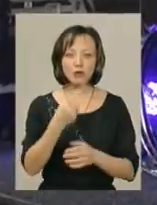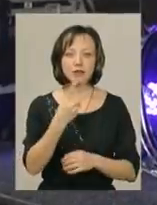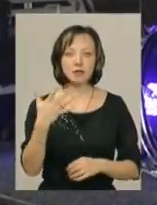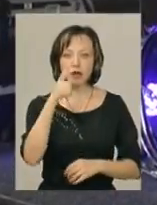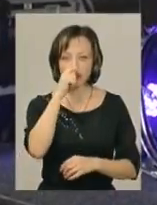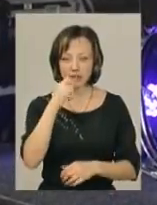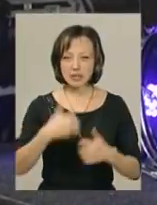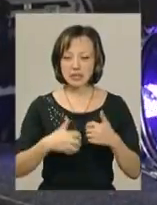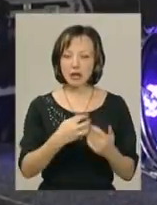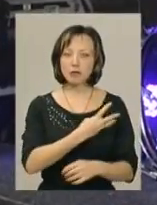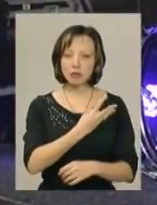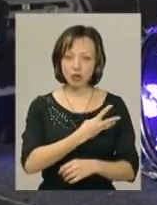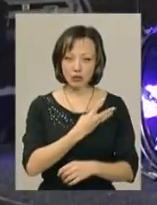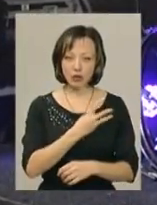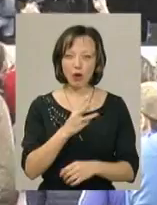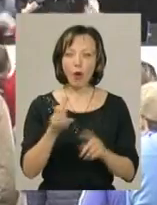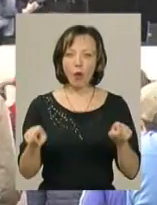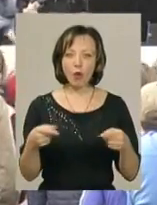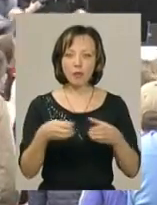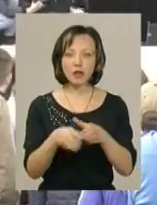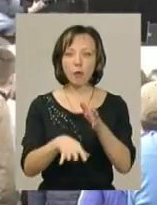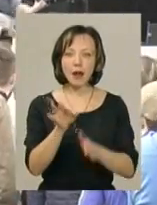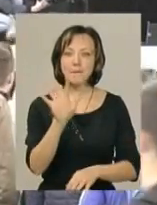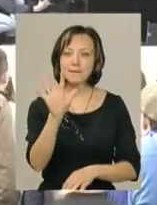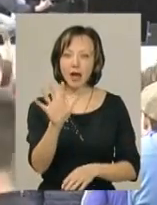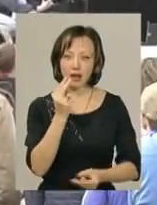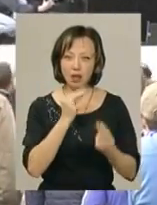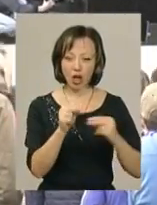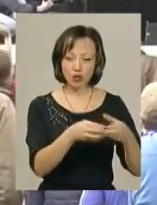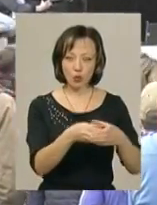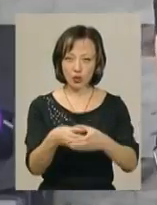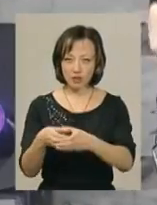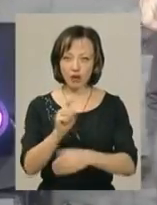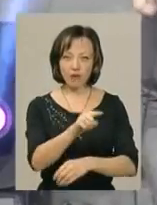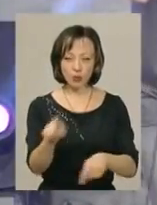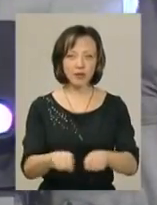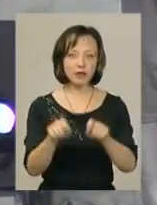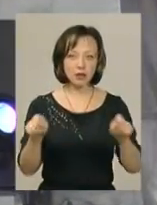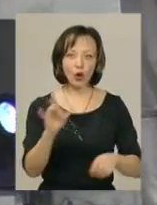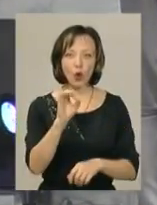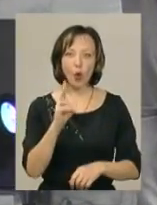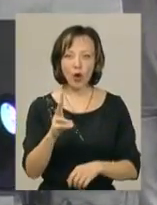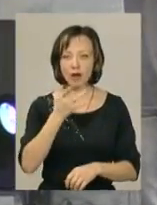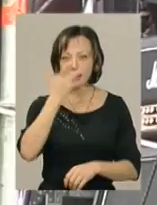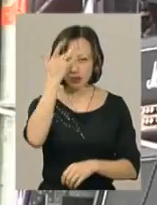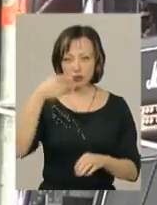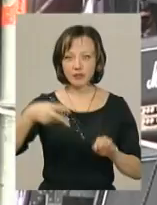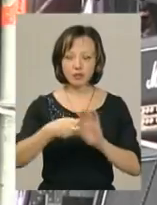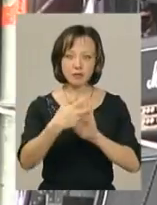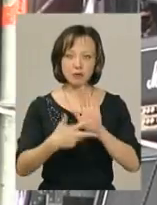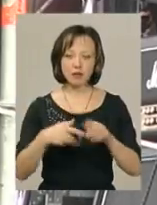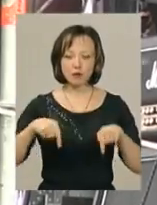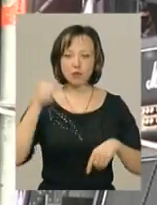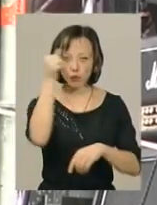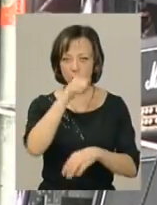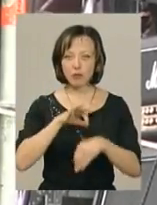квітня. Серед охочих оргкомітет обере 5 найкращих гуртів і саме вони відкриють «Рок літо-2018». В